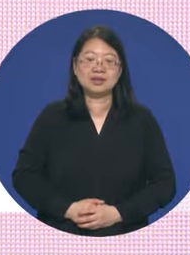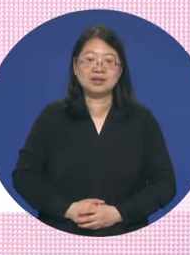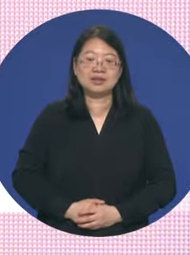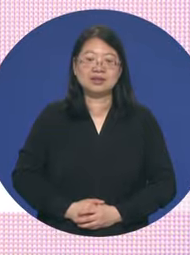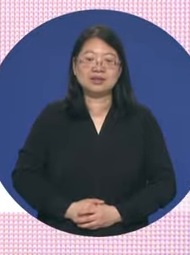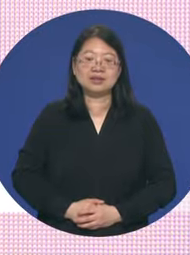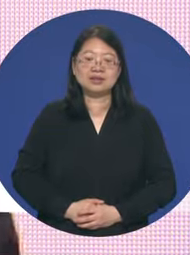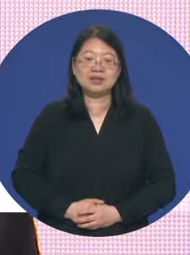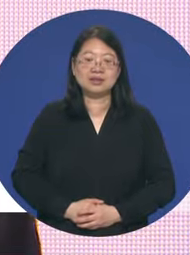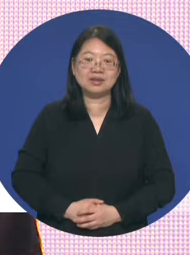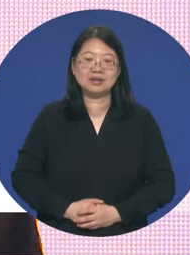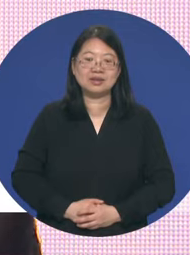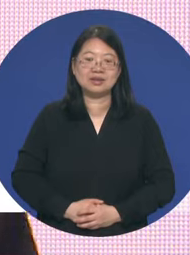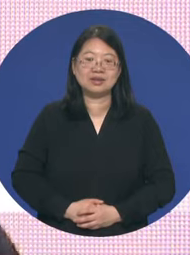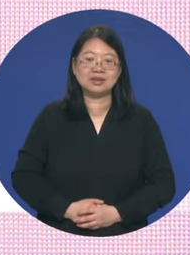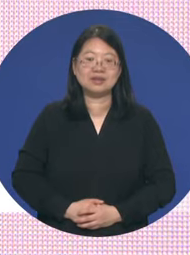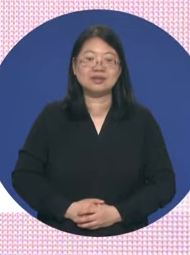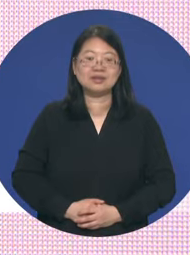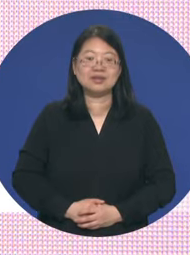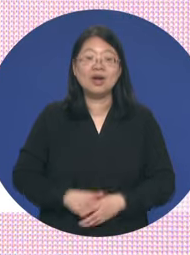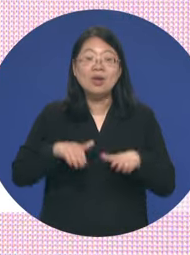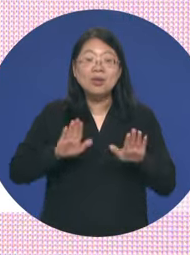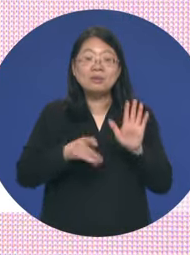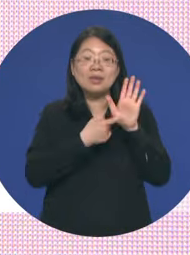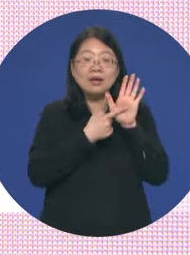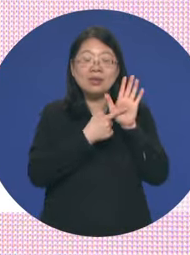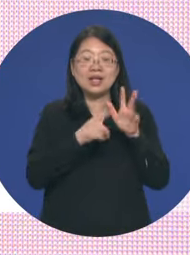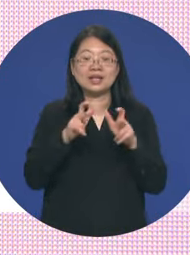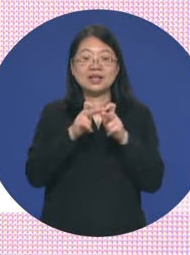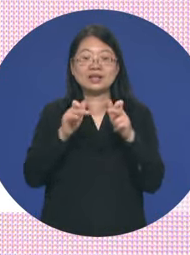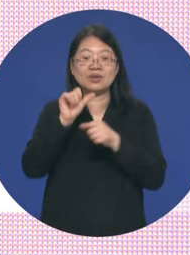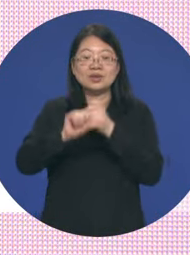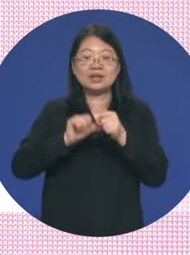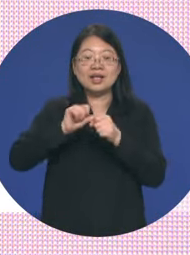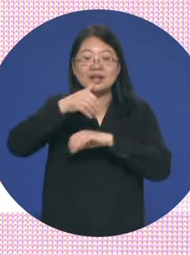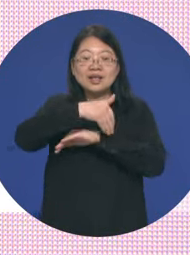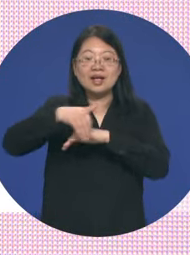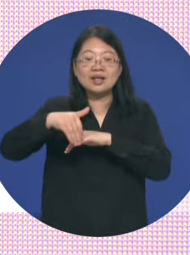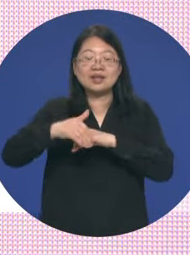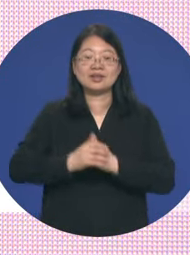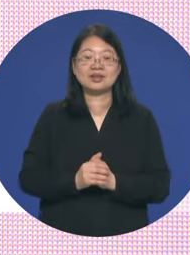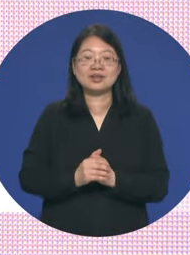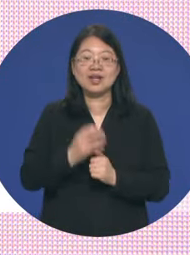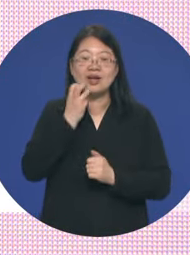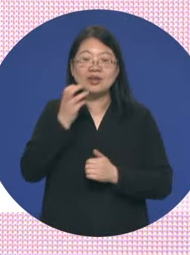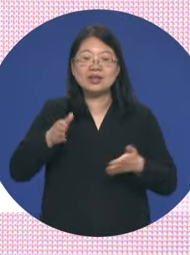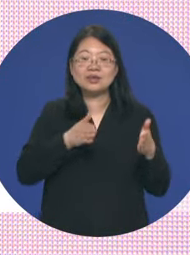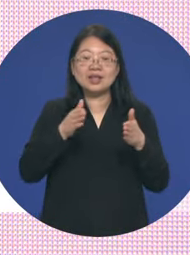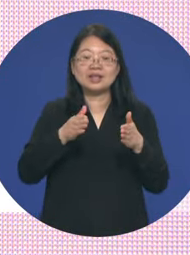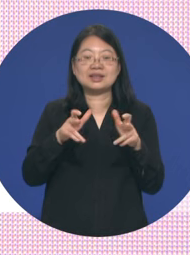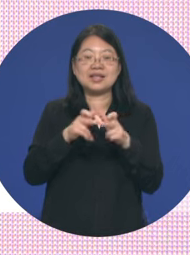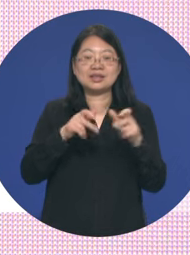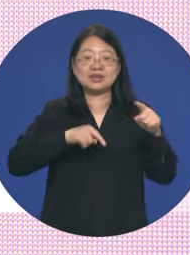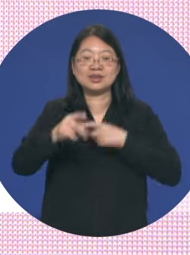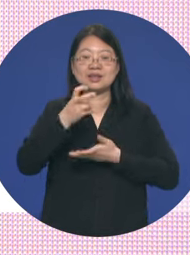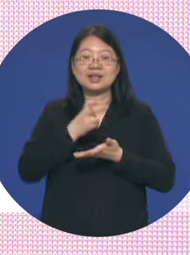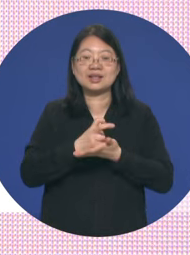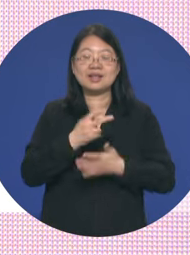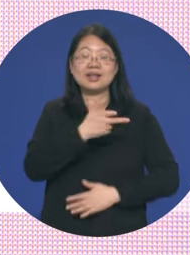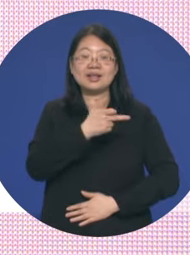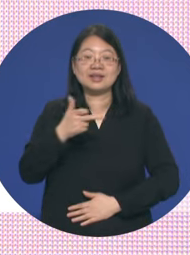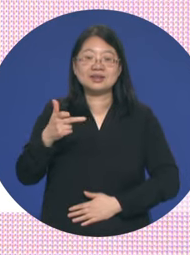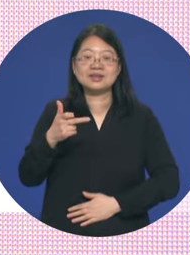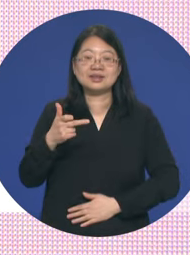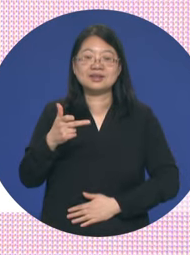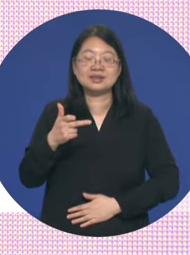철폐의 날입니다. 오늘 발표하는 장애인 5개년 계획은 경기도의 장애인